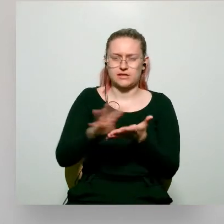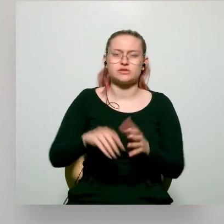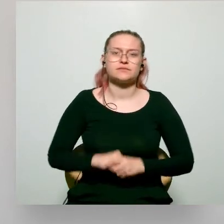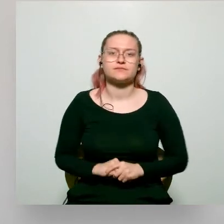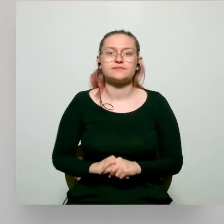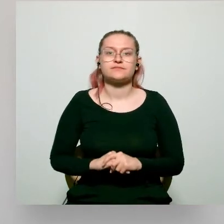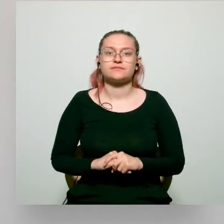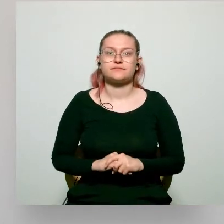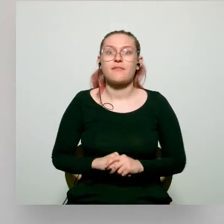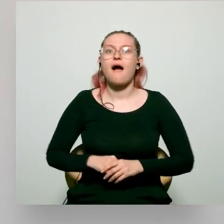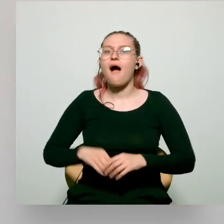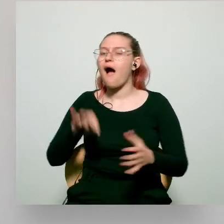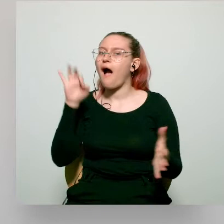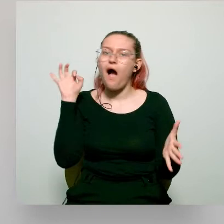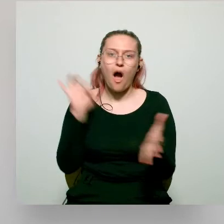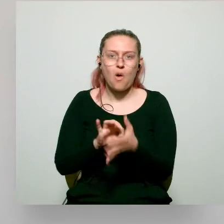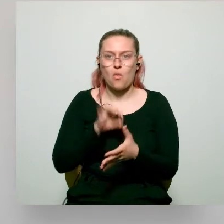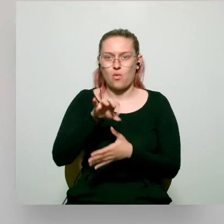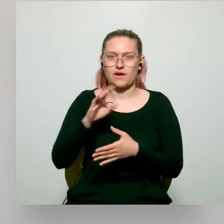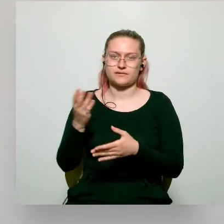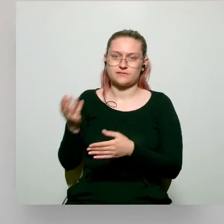akurat wtedy, kiedy zaczęła się wojna na wschodzie,